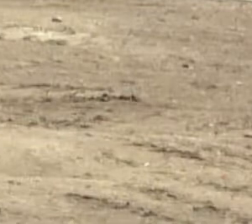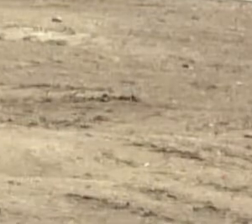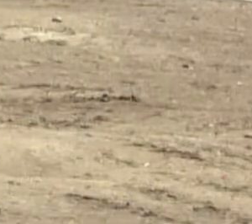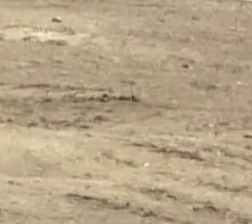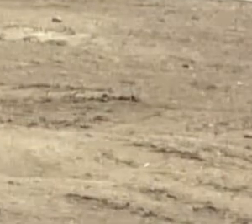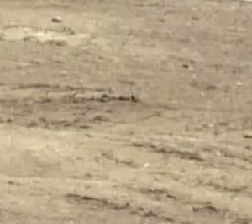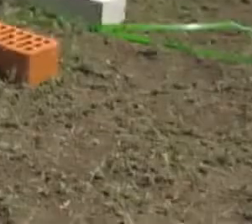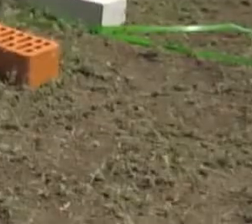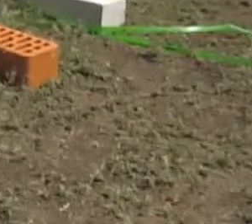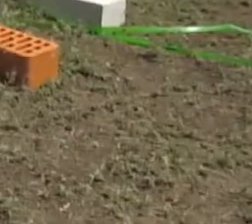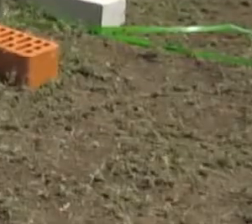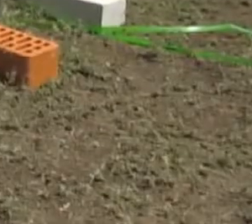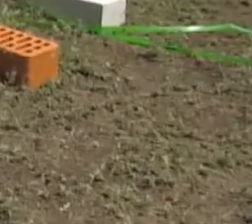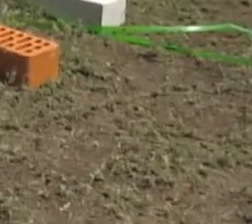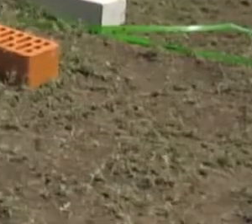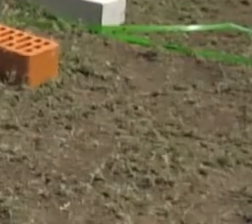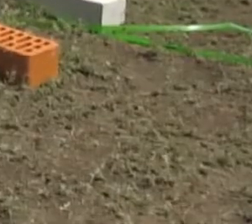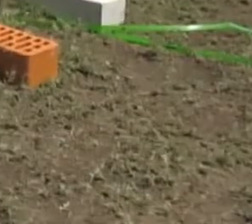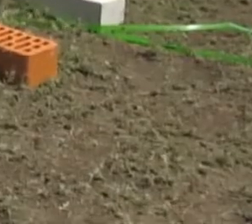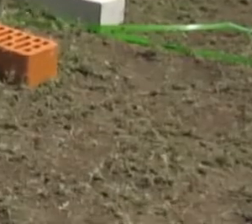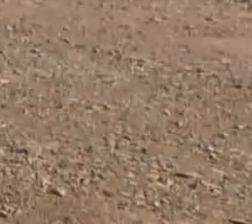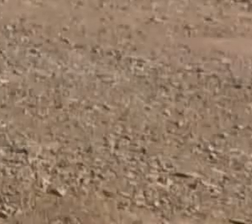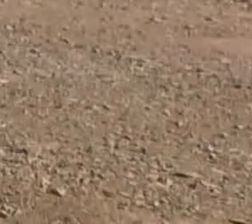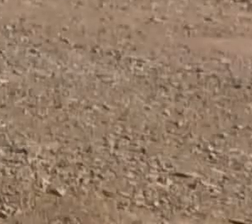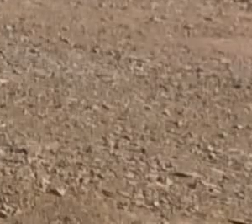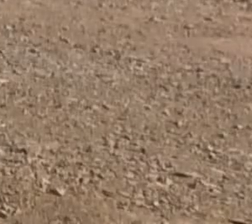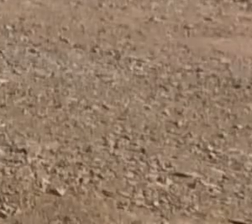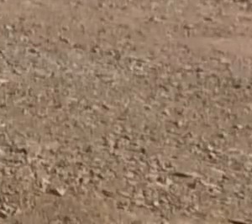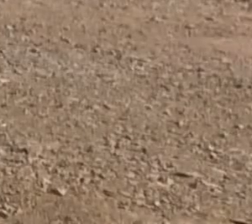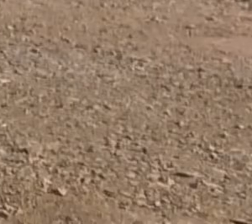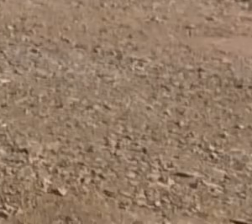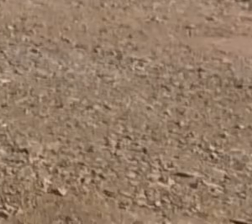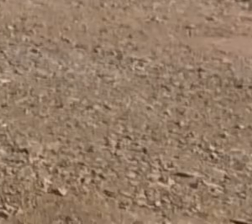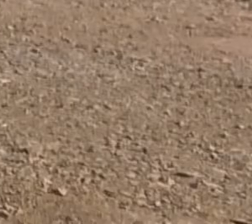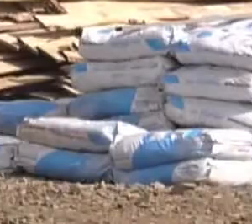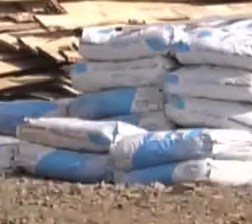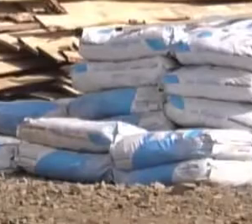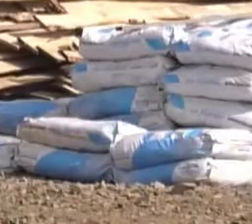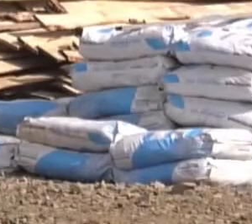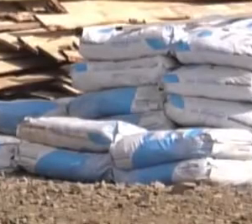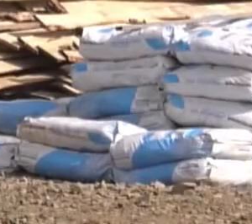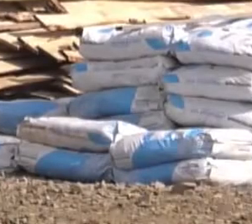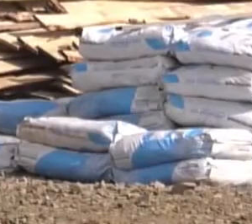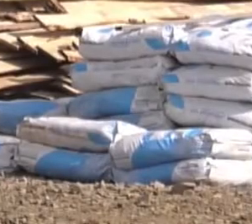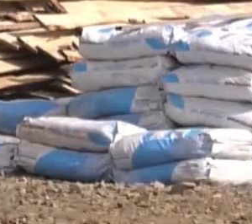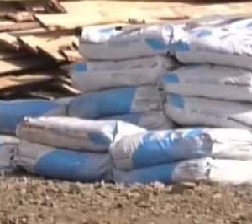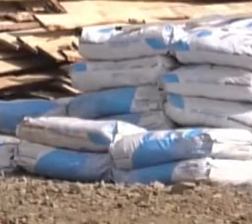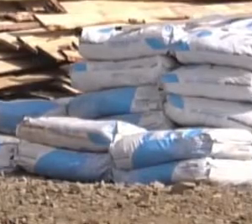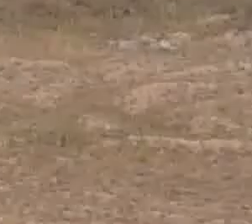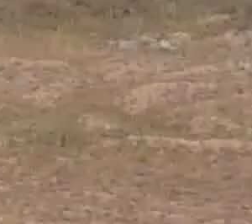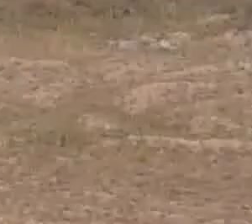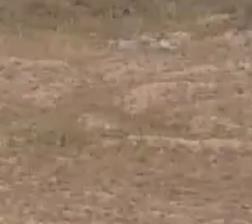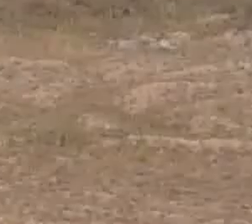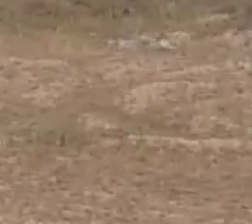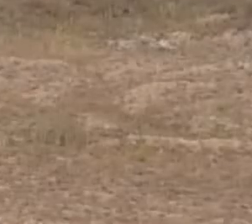По программе «Одноэтажный Восток» в этом году 58 многодетных семей справят новоселье. На данный момент строительство нового